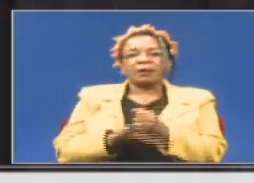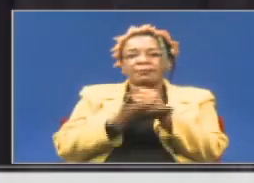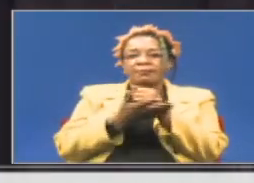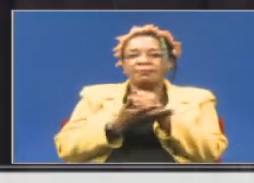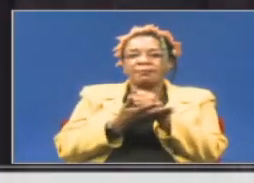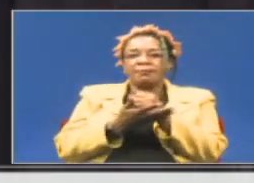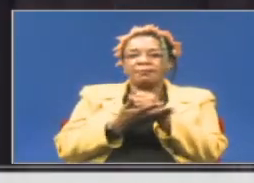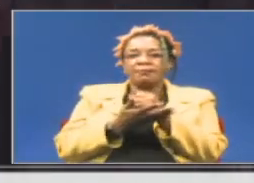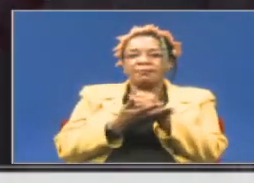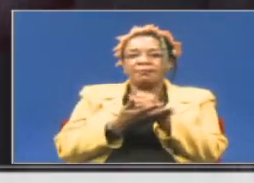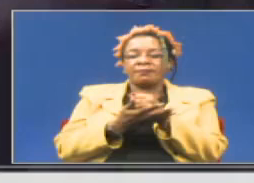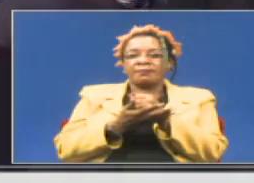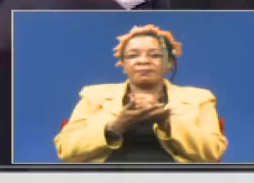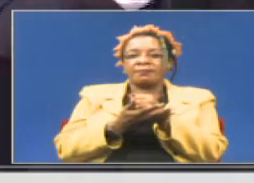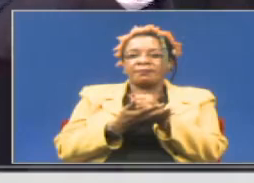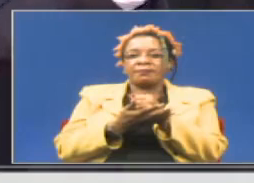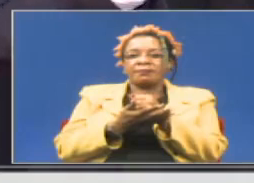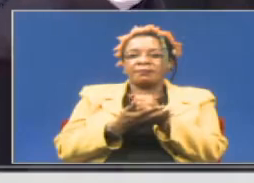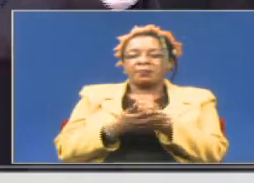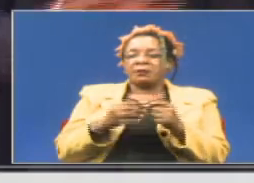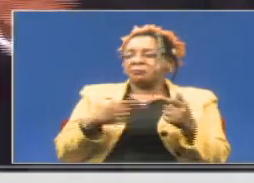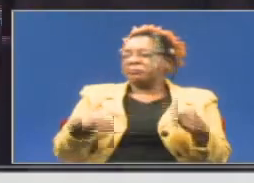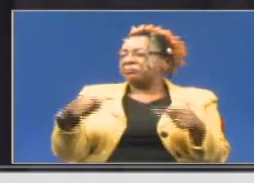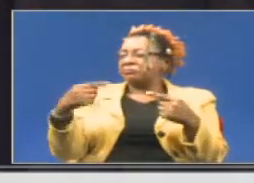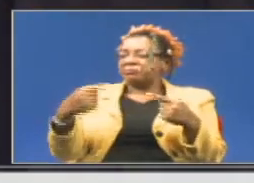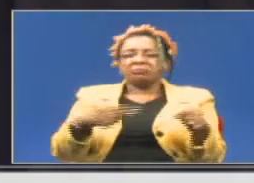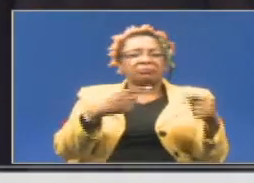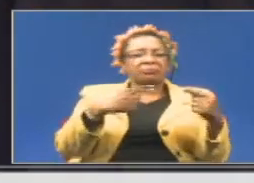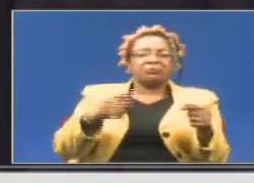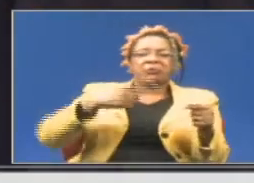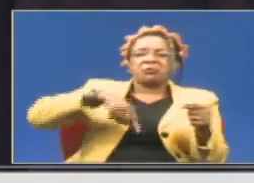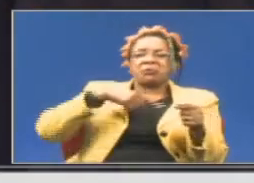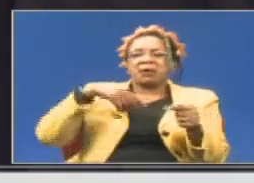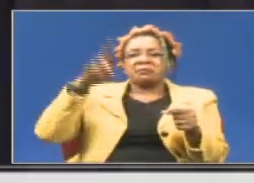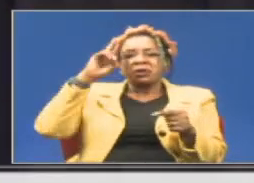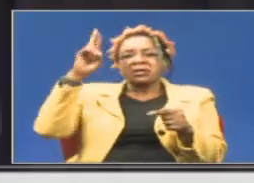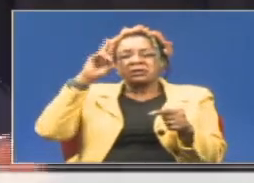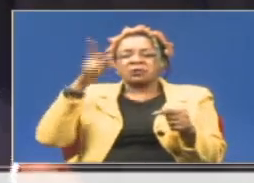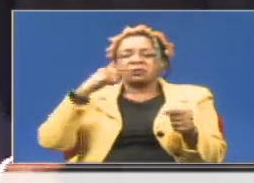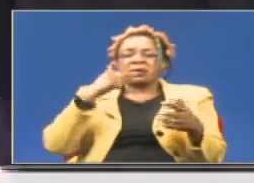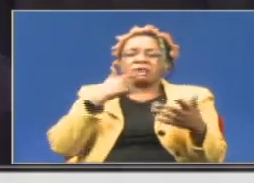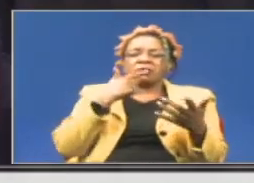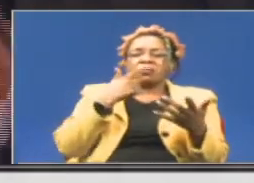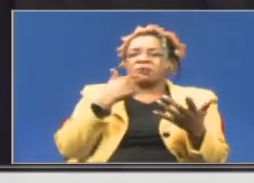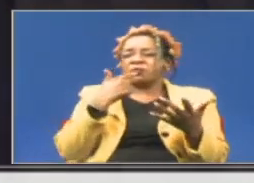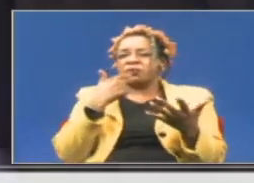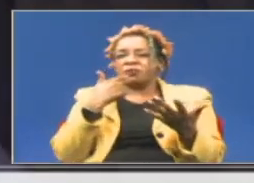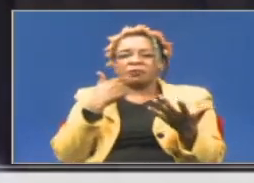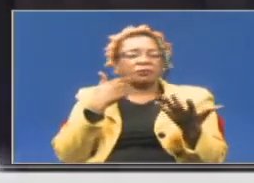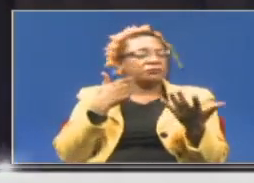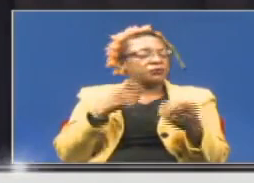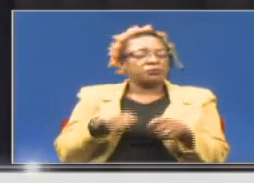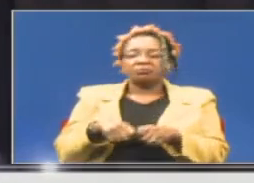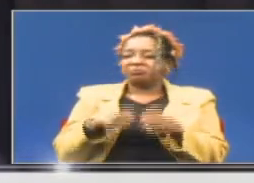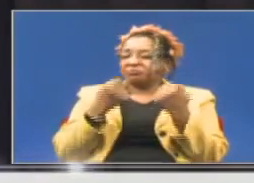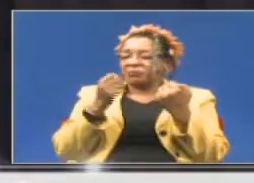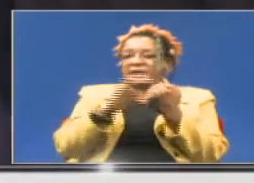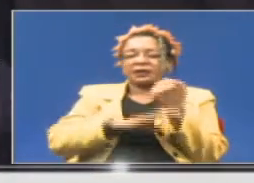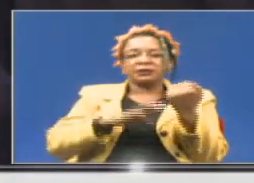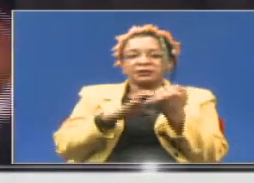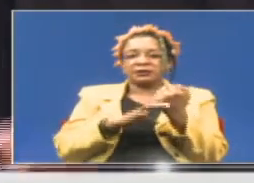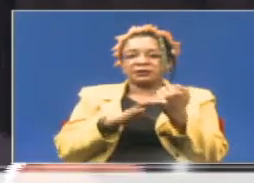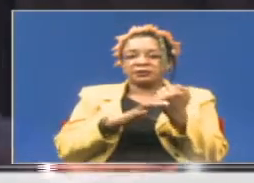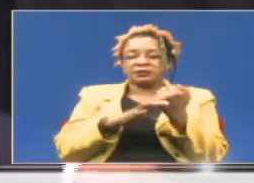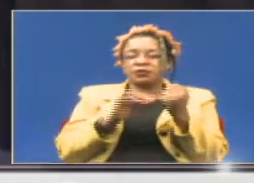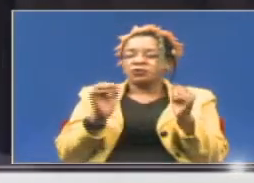tuache hii vita vidogo vidogo vya upumbavu. Sijui sisi ni polisi, sisi ni ngao, sisi ni nini, unaharibu nchi. Yeah, you